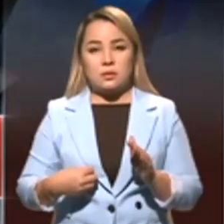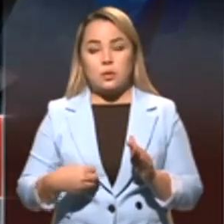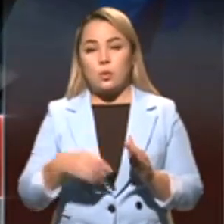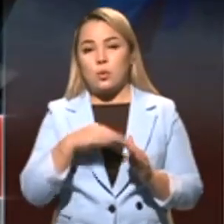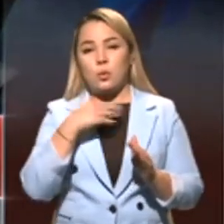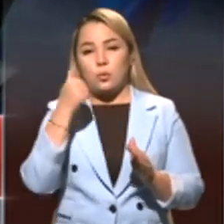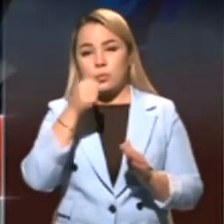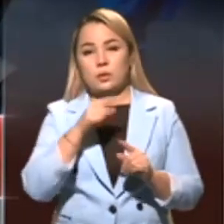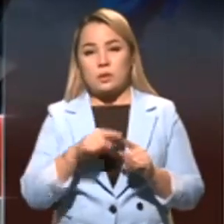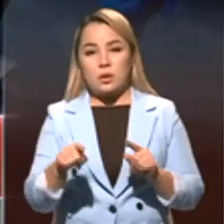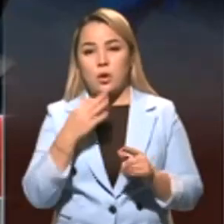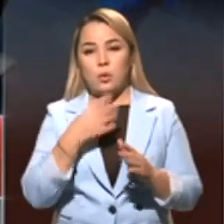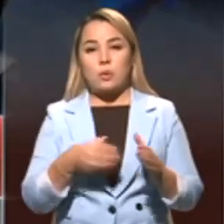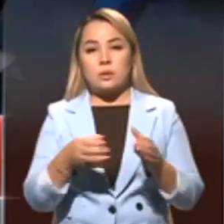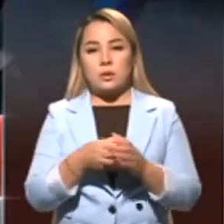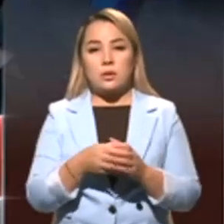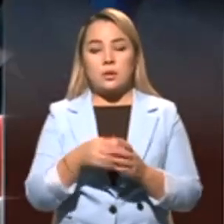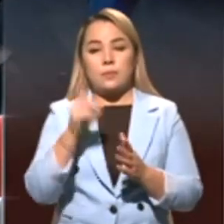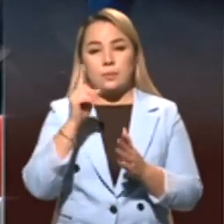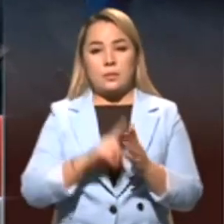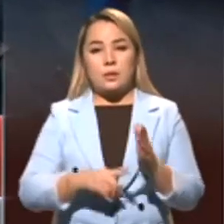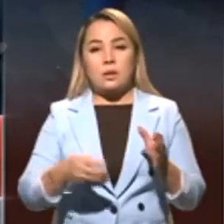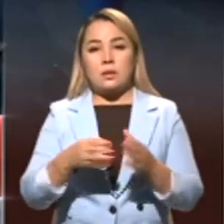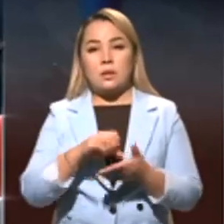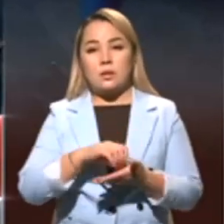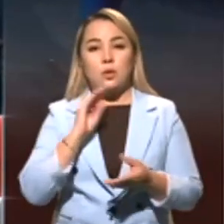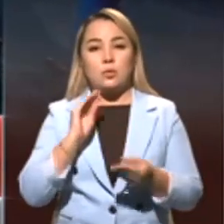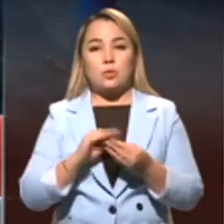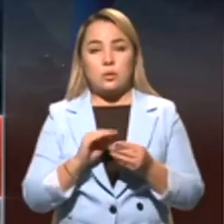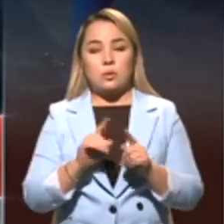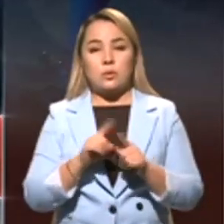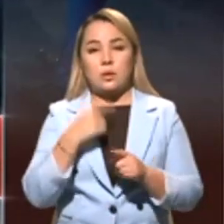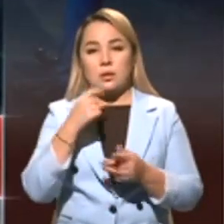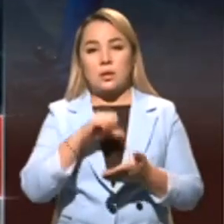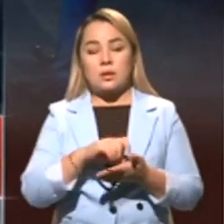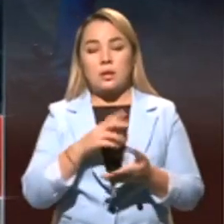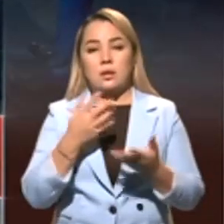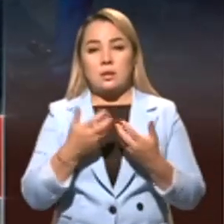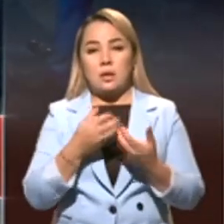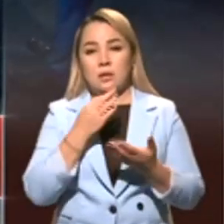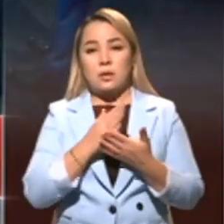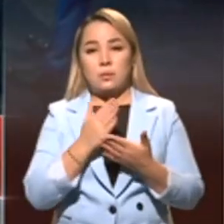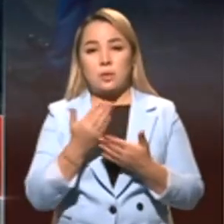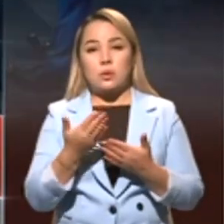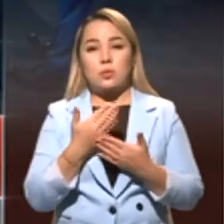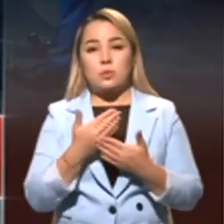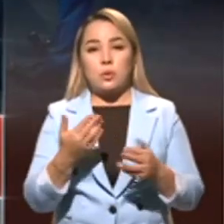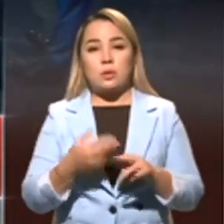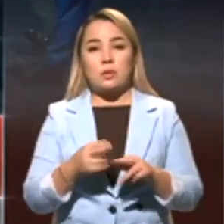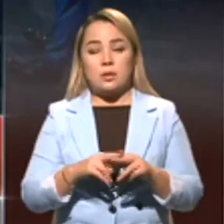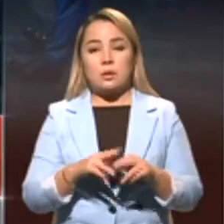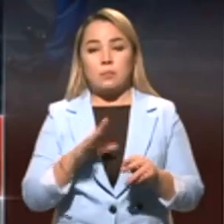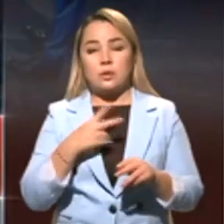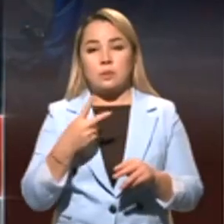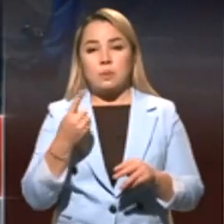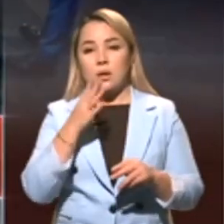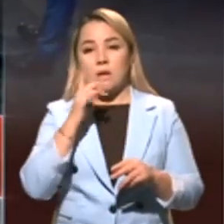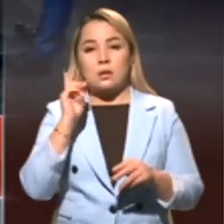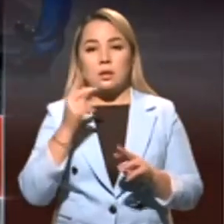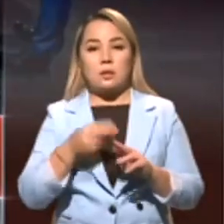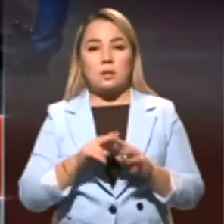көп жылдар жаңағы көп ұлттар мен көп діндердің бір тұрақты мекені ретінде саналып келді, бірақ соңғы осы 21-ші ғасырда айтып